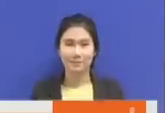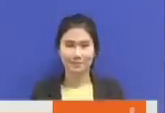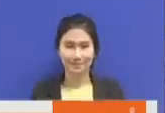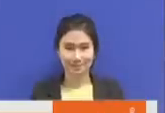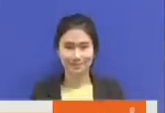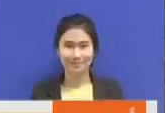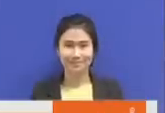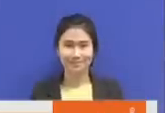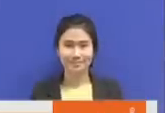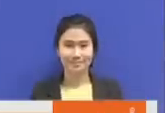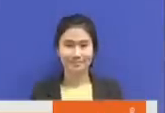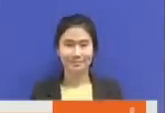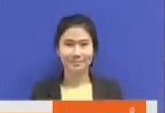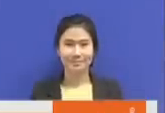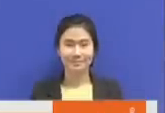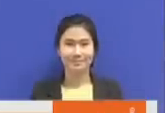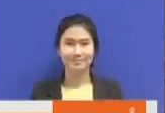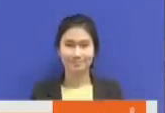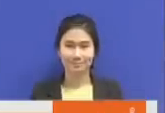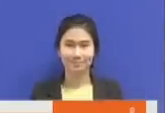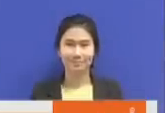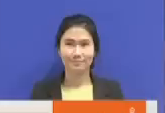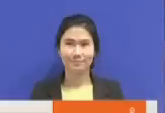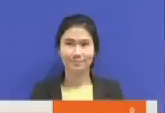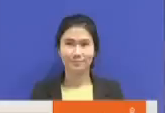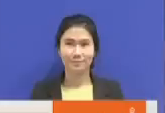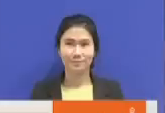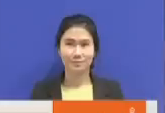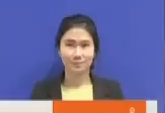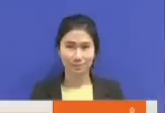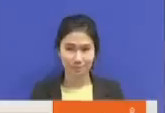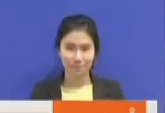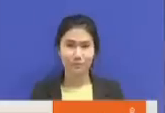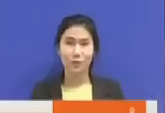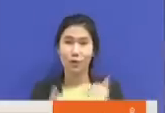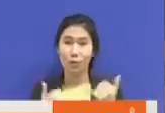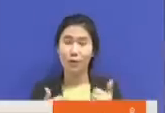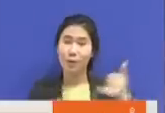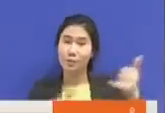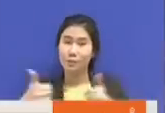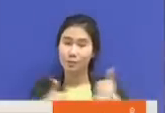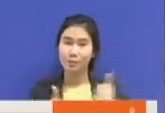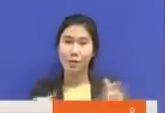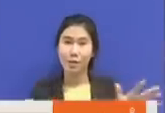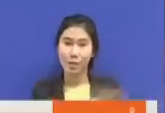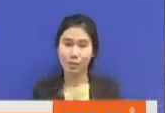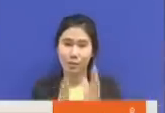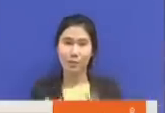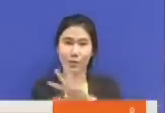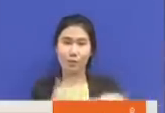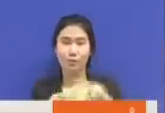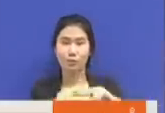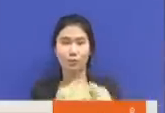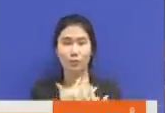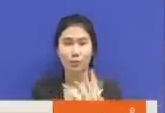มีขอบถือว่าครบองค์รวมแล้วนะครับชีร้อย 97ท่านพร้อม